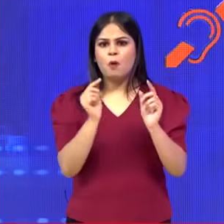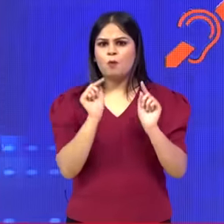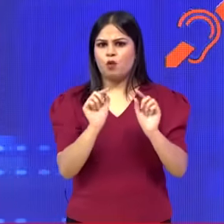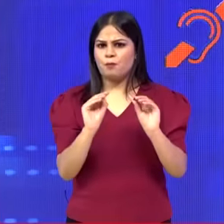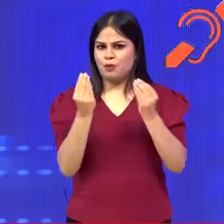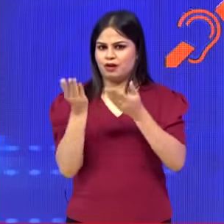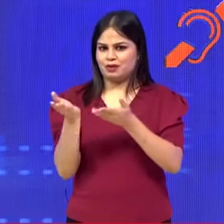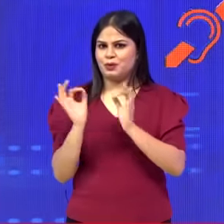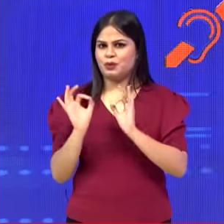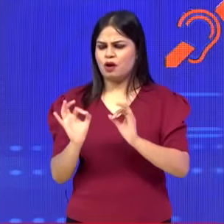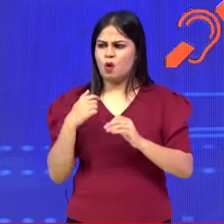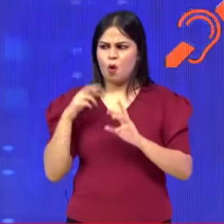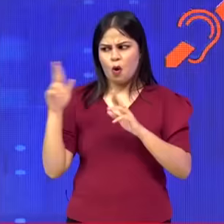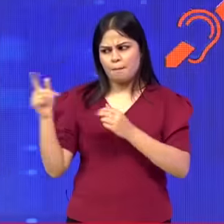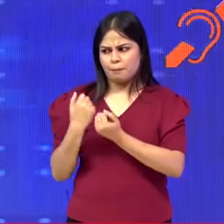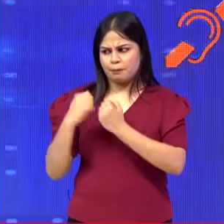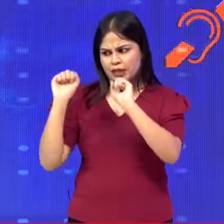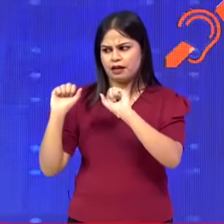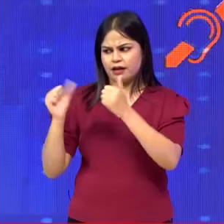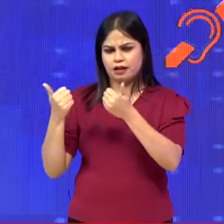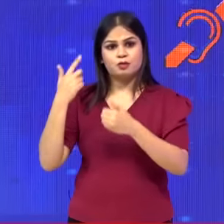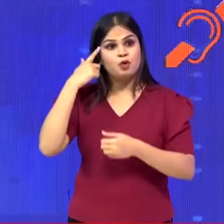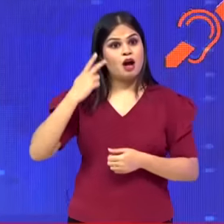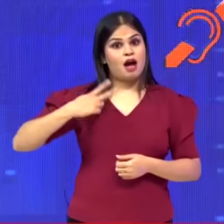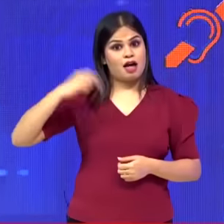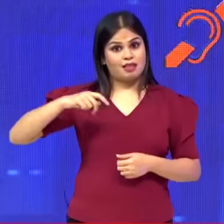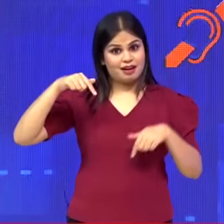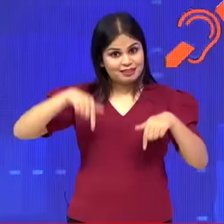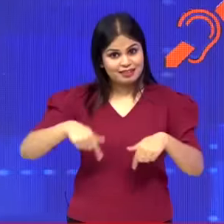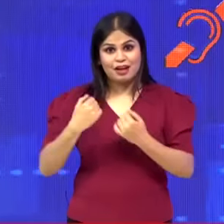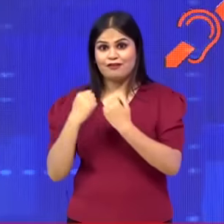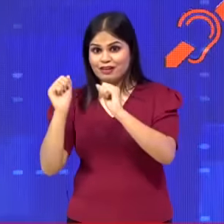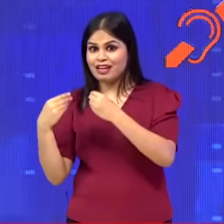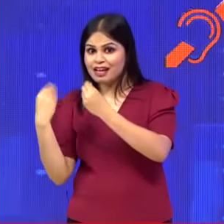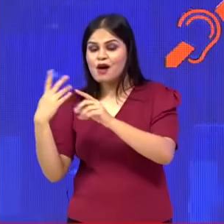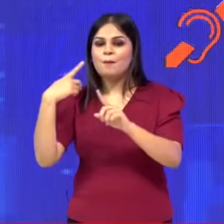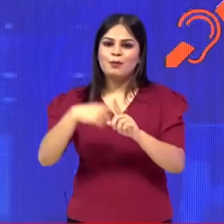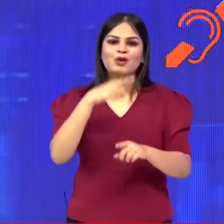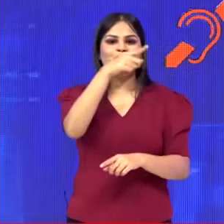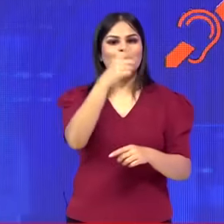है कि आप छूटेंगे, आपकी अदालत से नहीं छूटेंगे, उस अदालत से भी छूटेंगे.